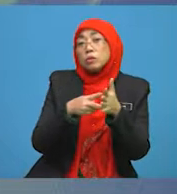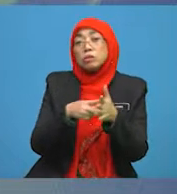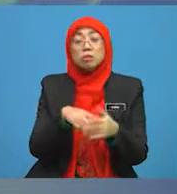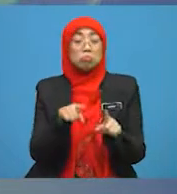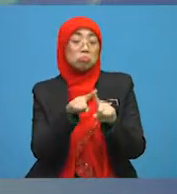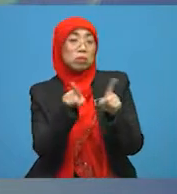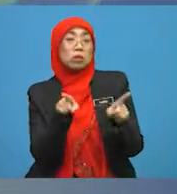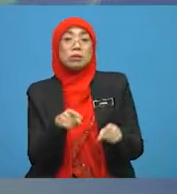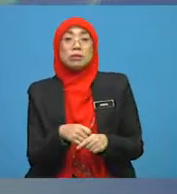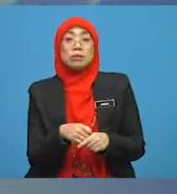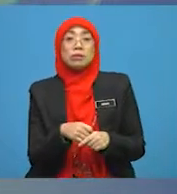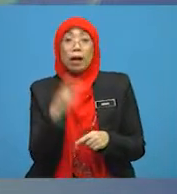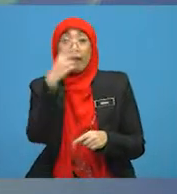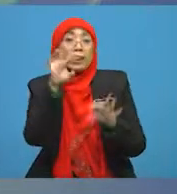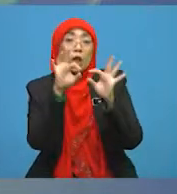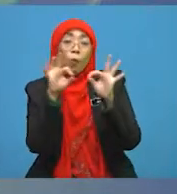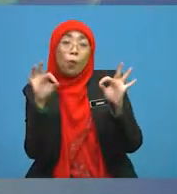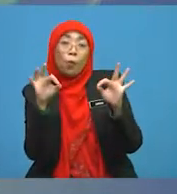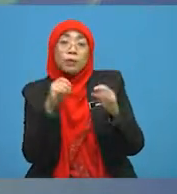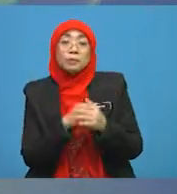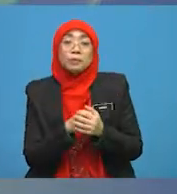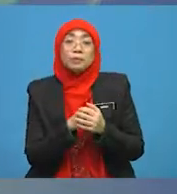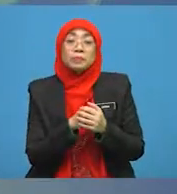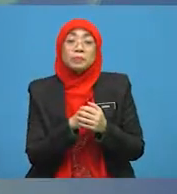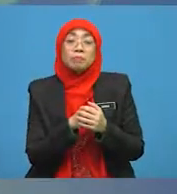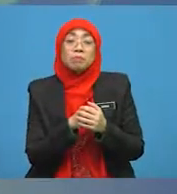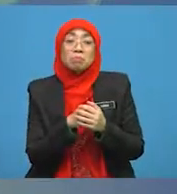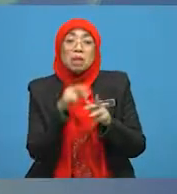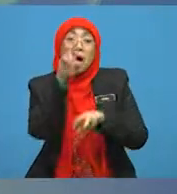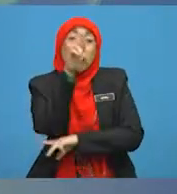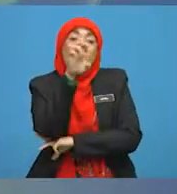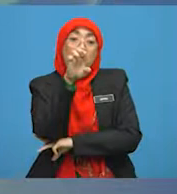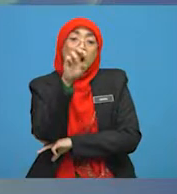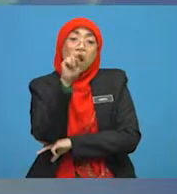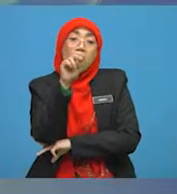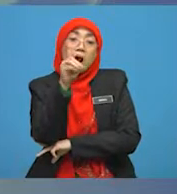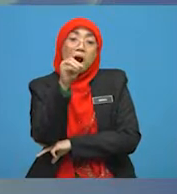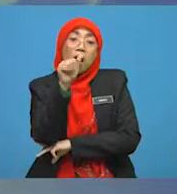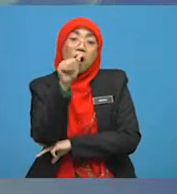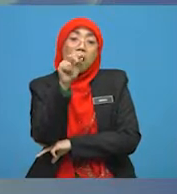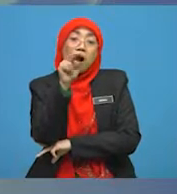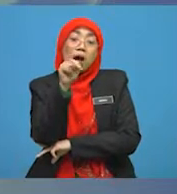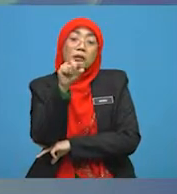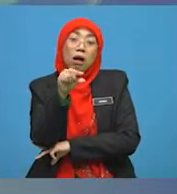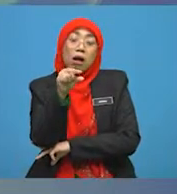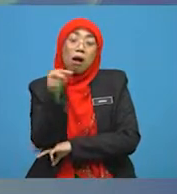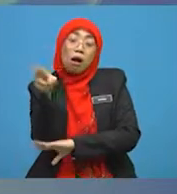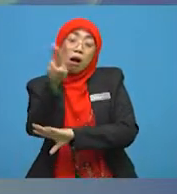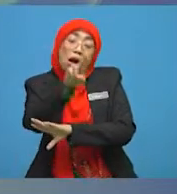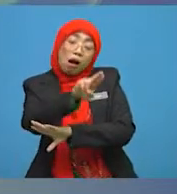Perhatikan contoh berikut. Makna pertama, rendang bermaksud rimbun atau